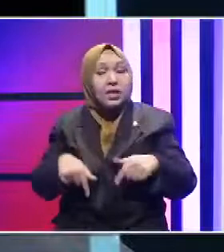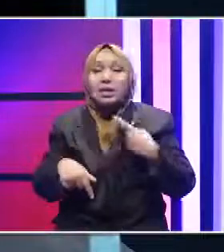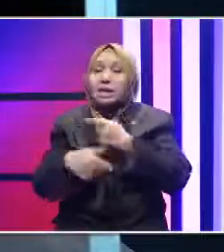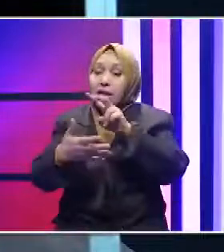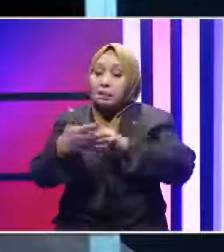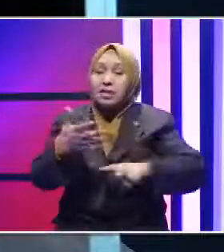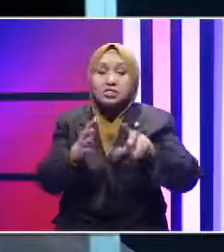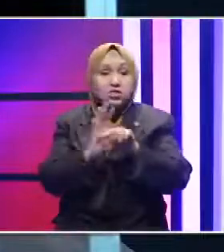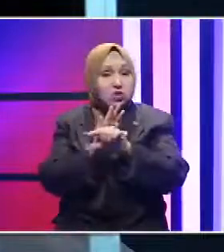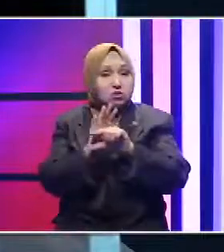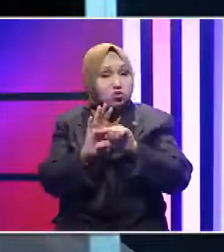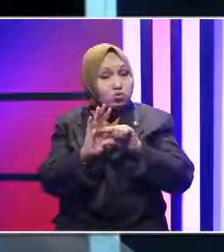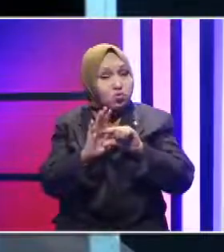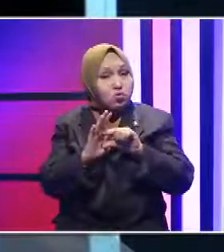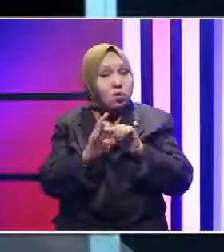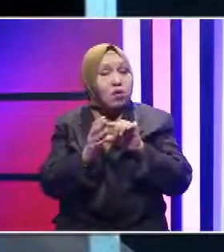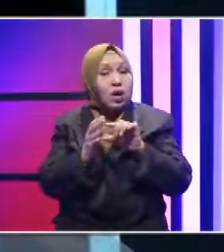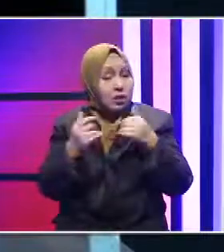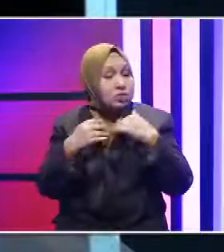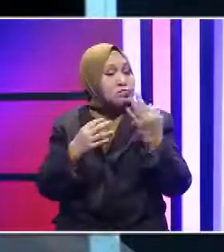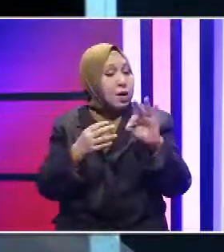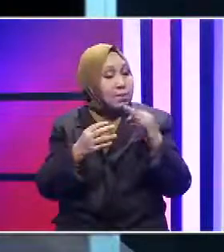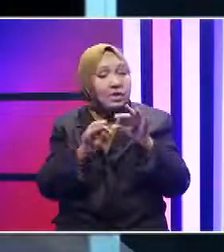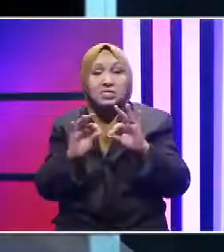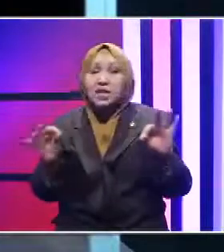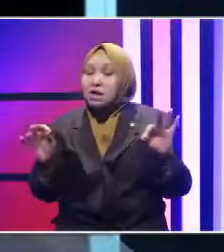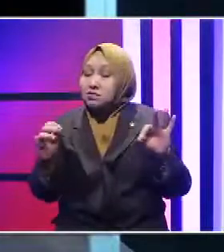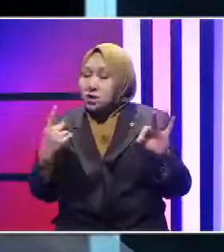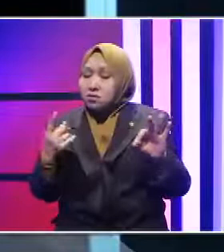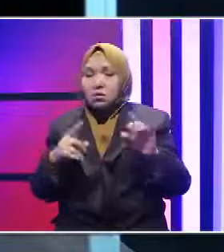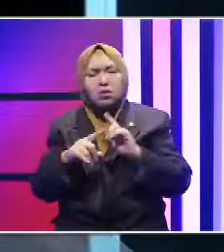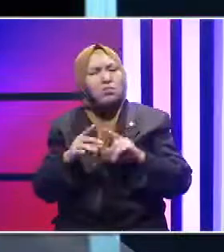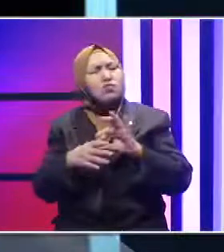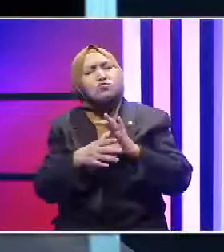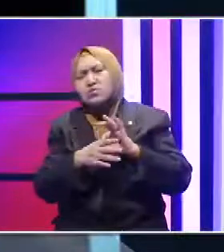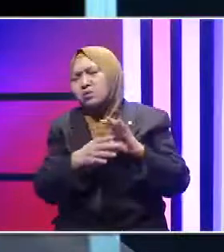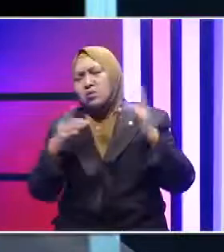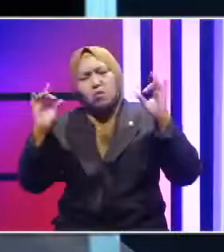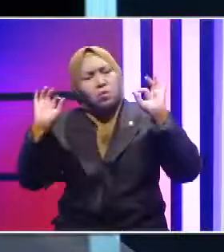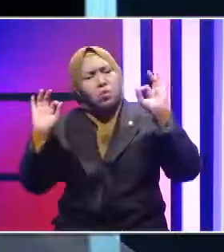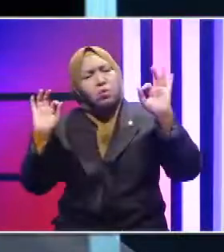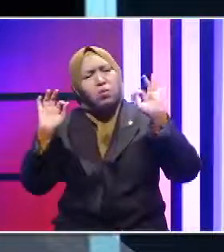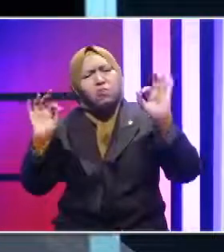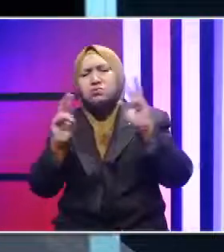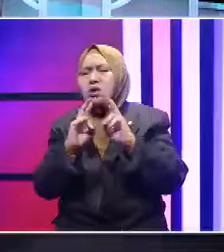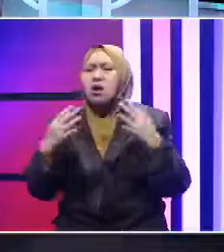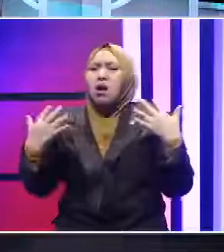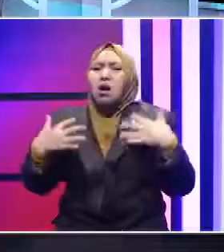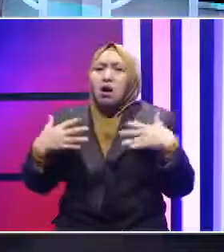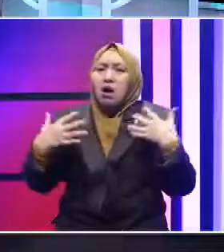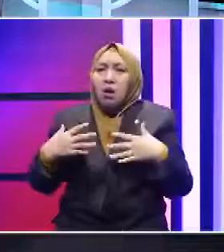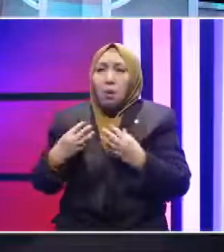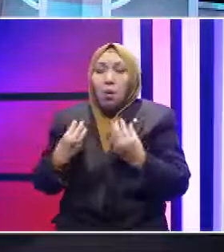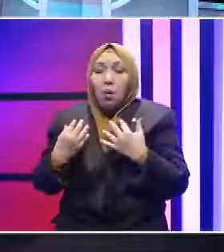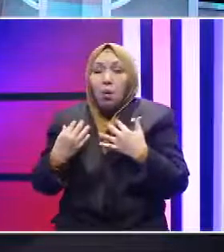baca surah yang ada 19 ayat saja kan, tetapi isinya subhanallah safaz, sangat menggerunkan, sangat menggetarkan jiwa